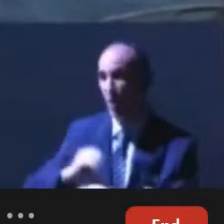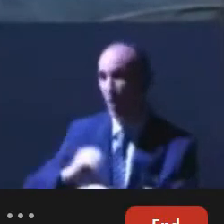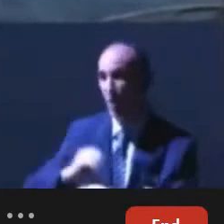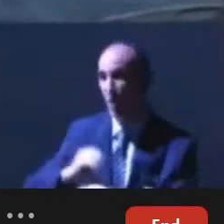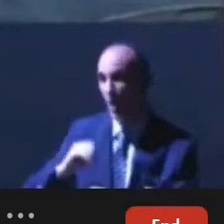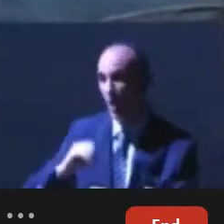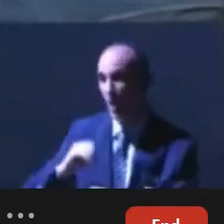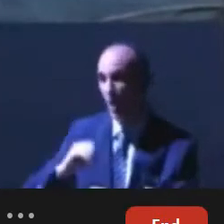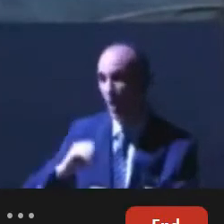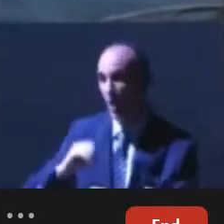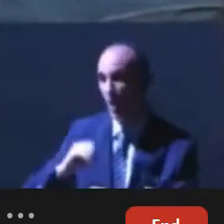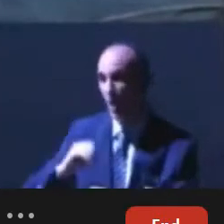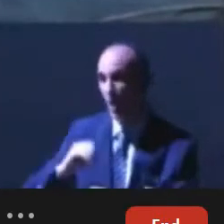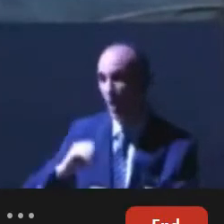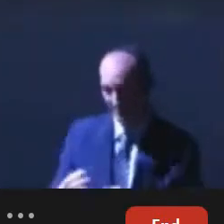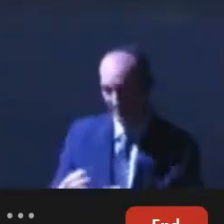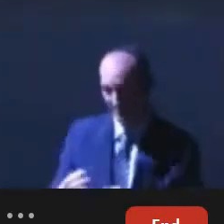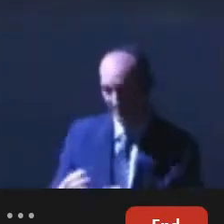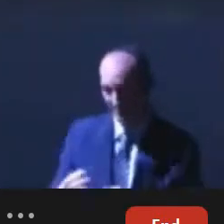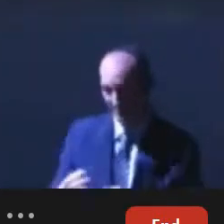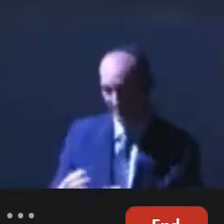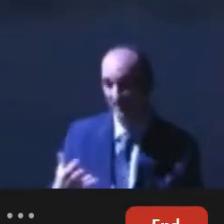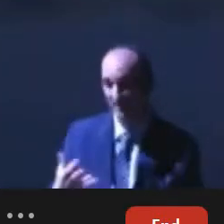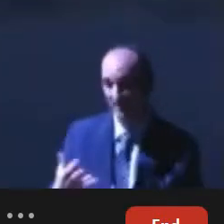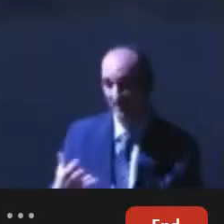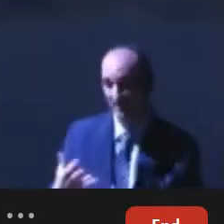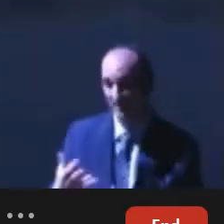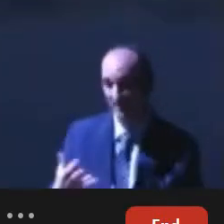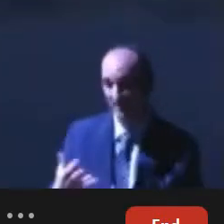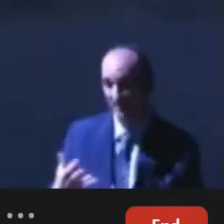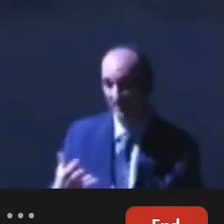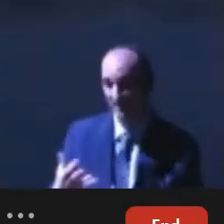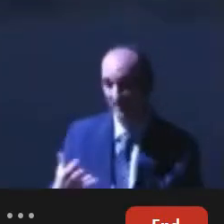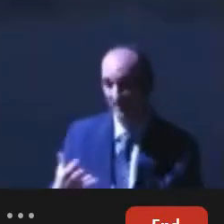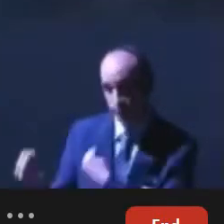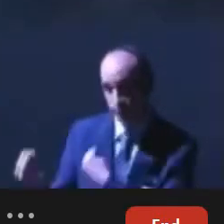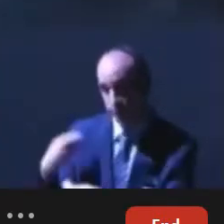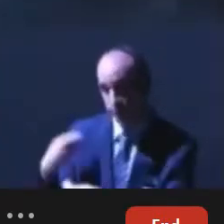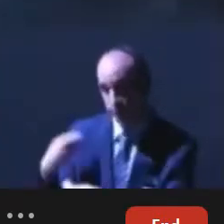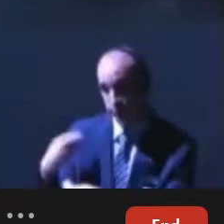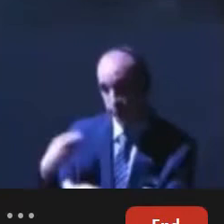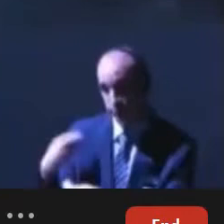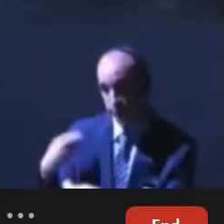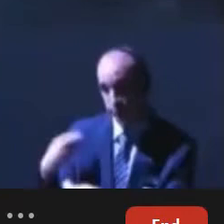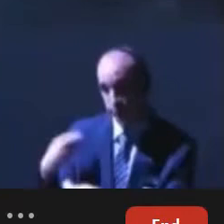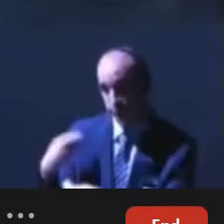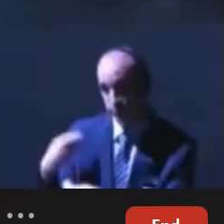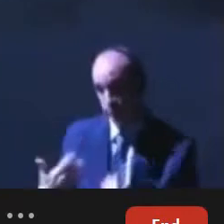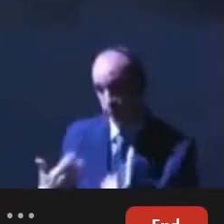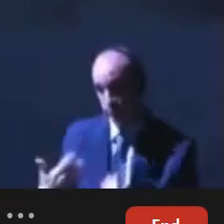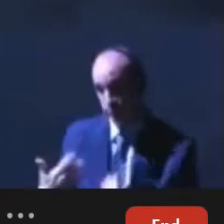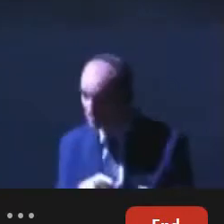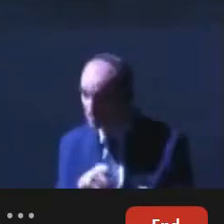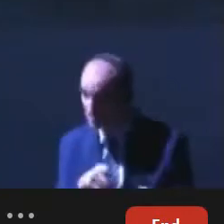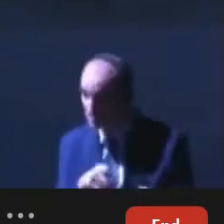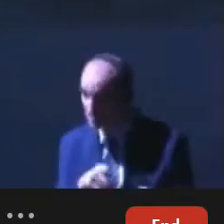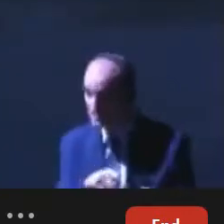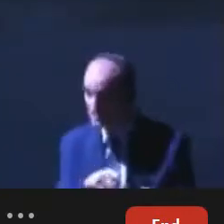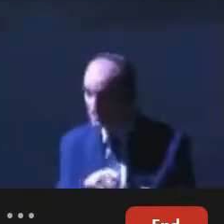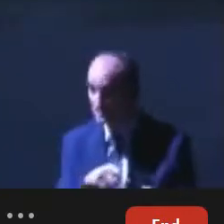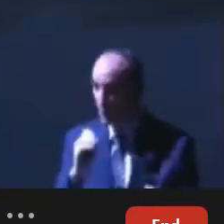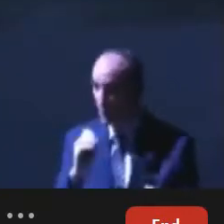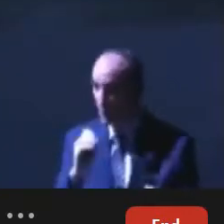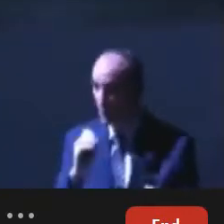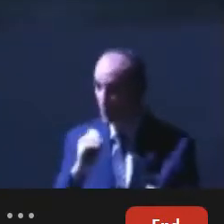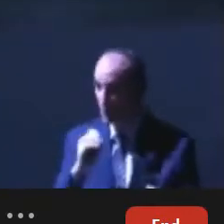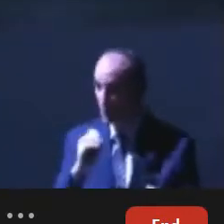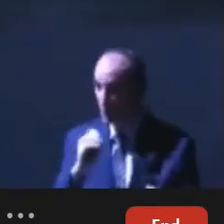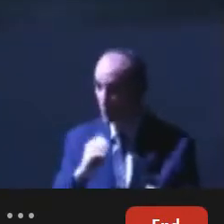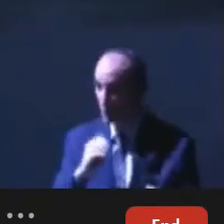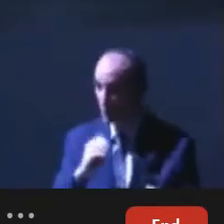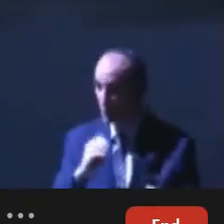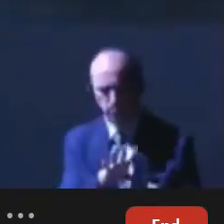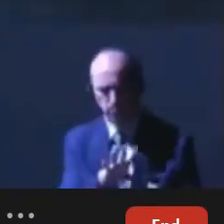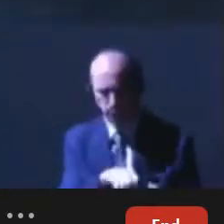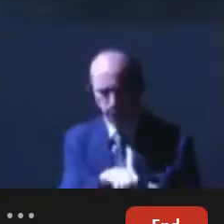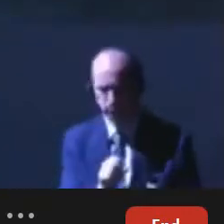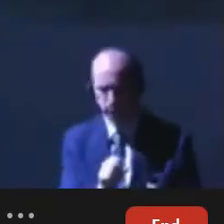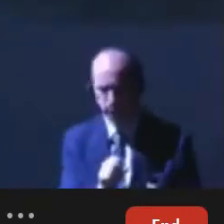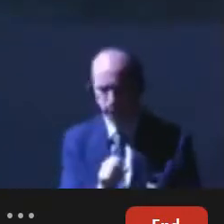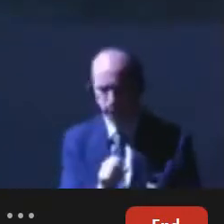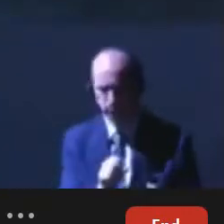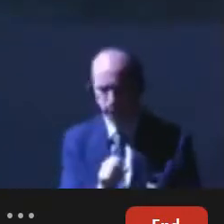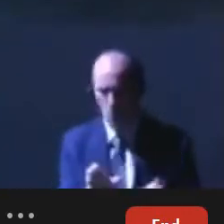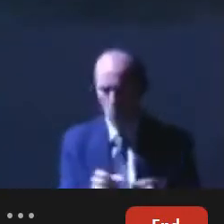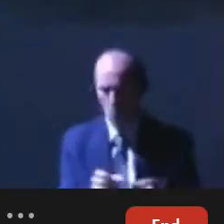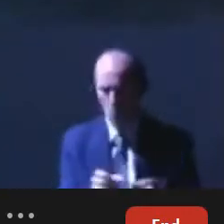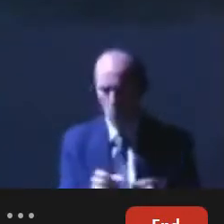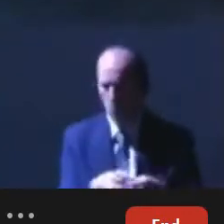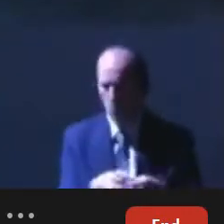sẽ ra vô group, nó sẽ có cái cầu rất là lớn, không những cầu cho nó, mọi người thấy bất cứ cái token mà mọi người có thể lấy